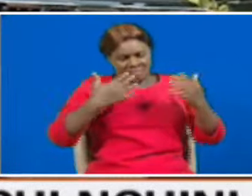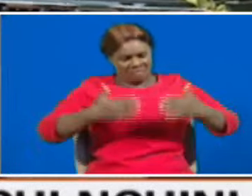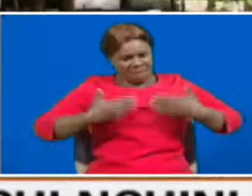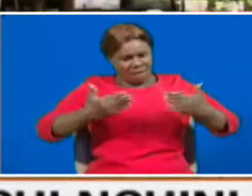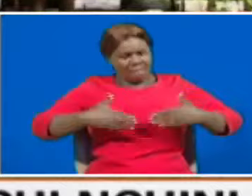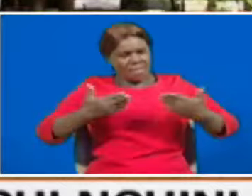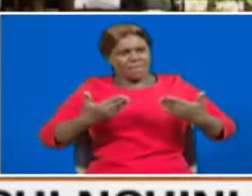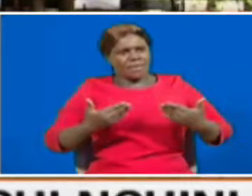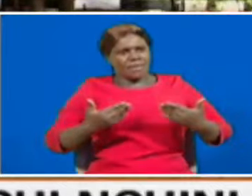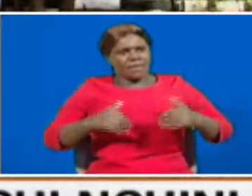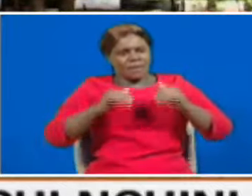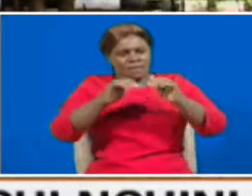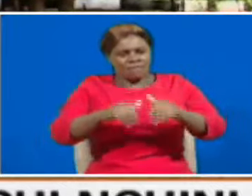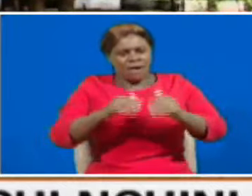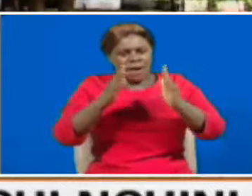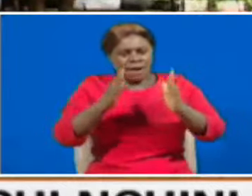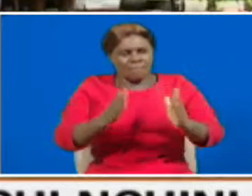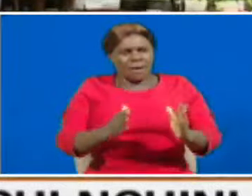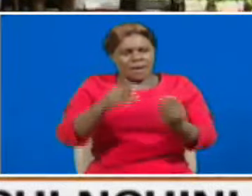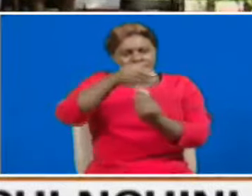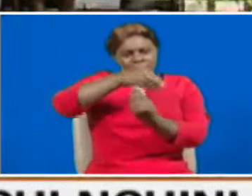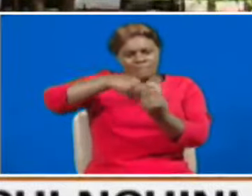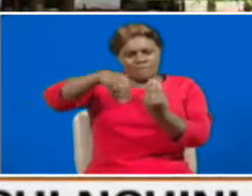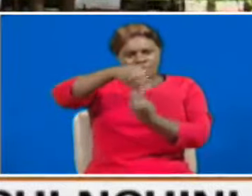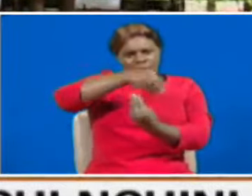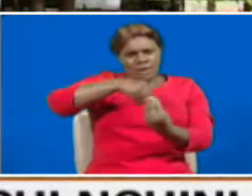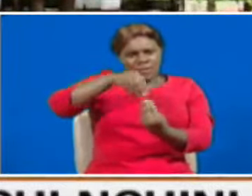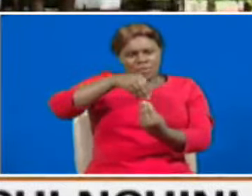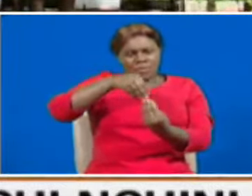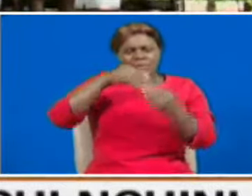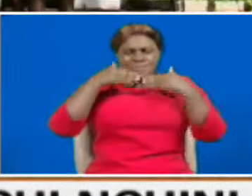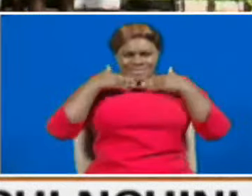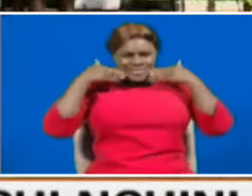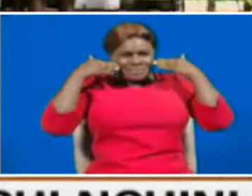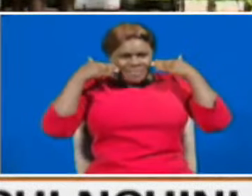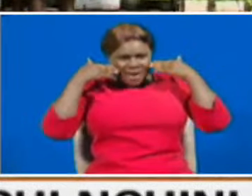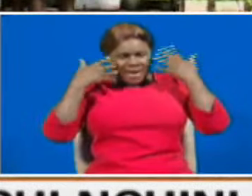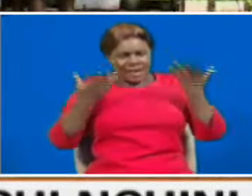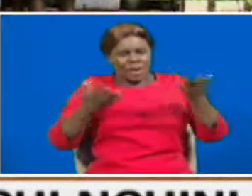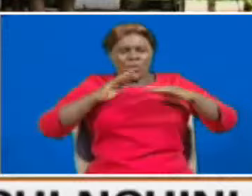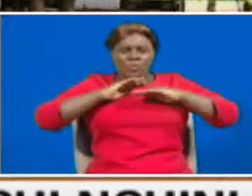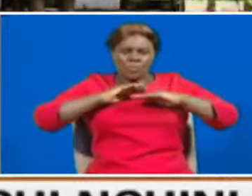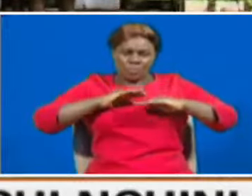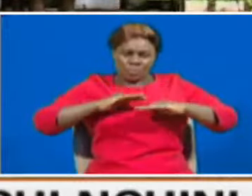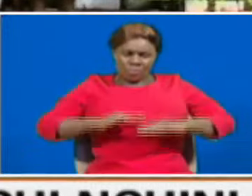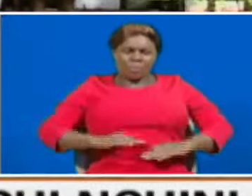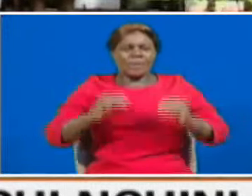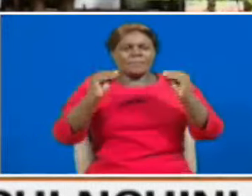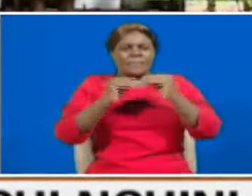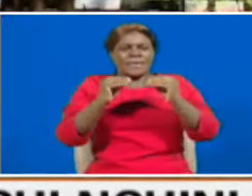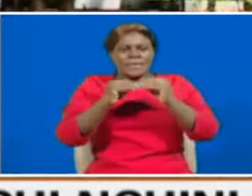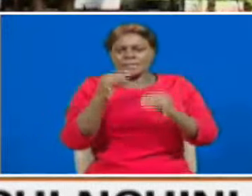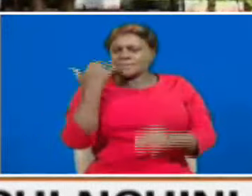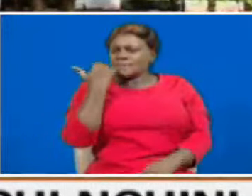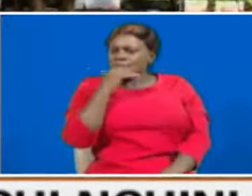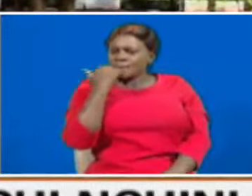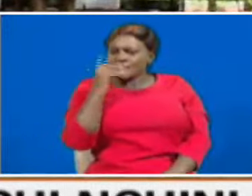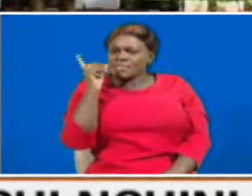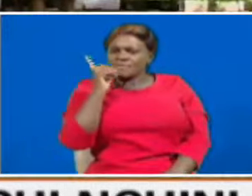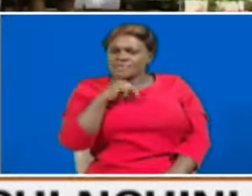us. Wakulima wa tunda la parachichi wanaweza kushusha pumzi baada ya kukutana na naibu rais Rigathi